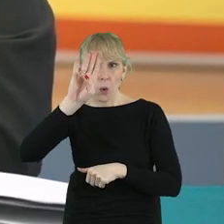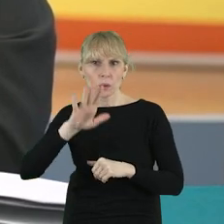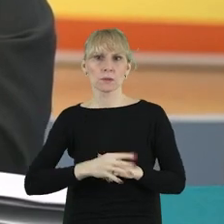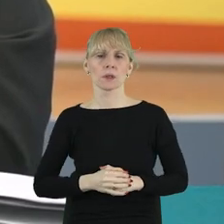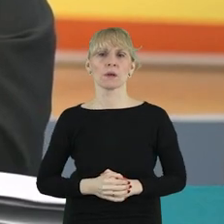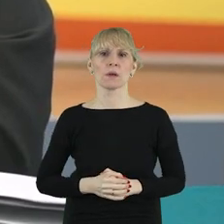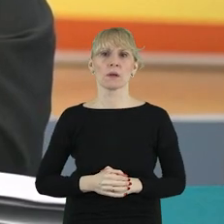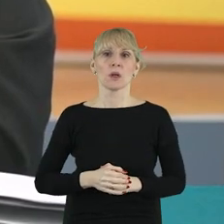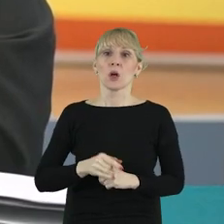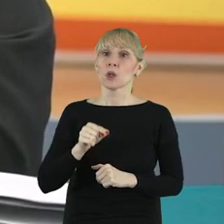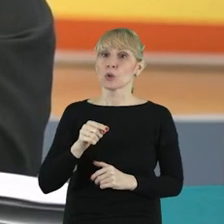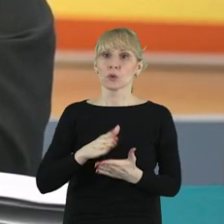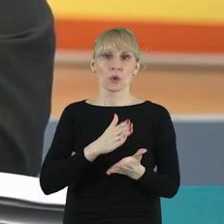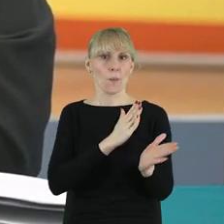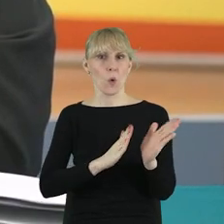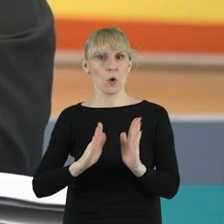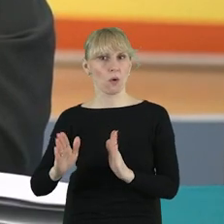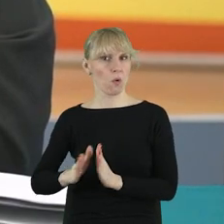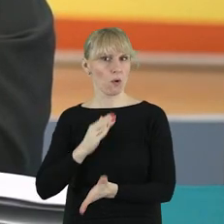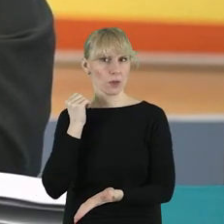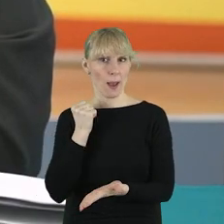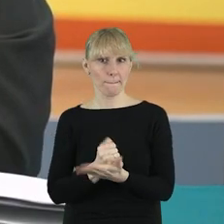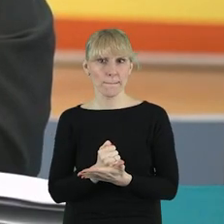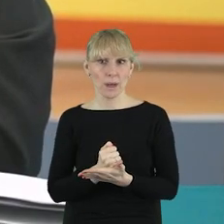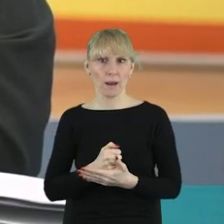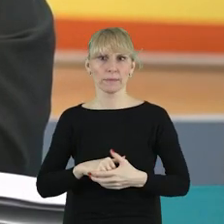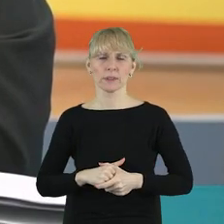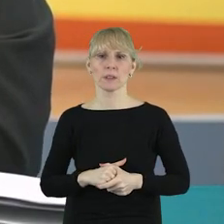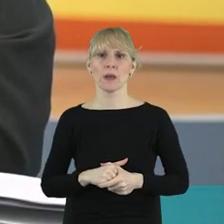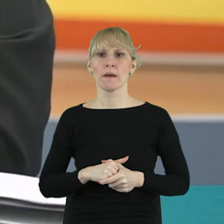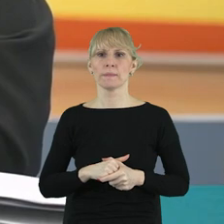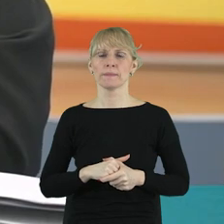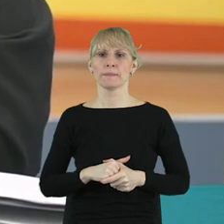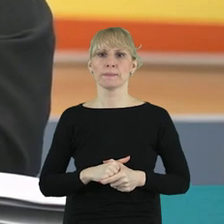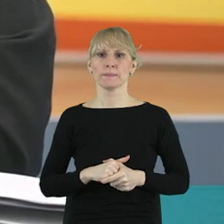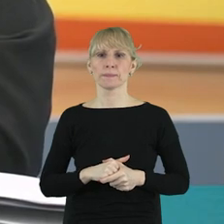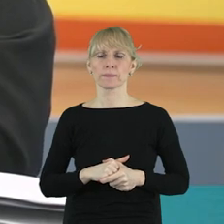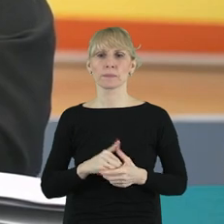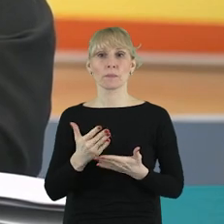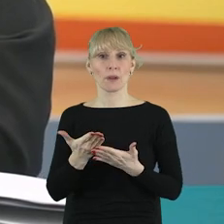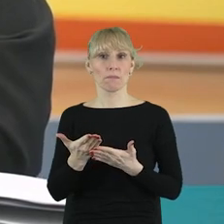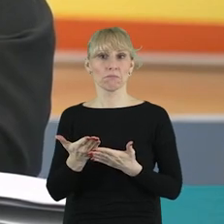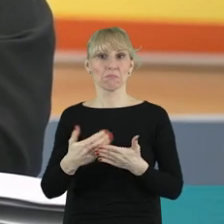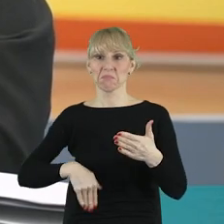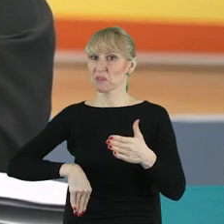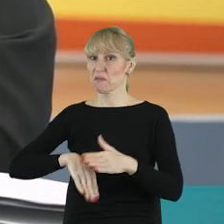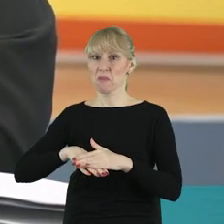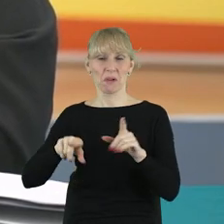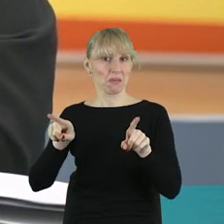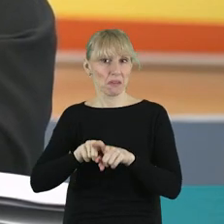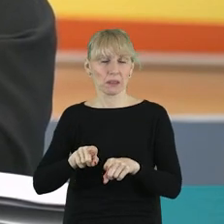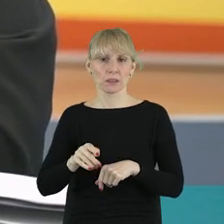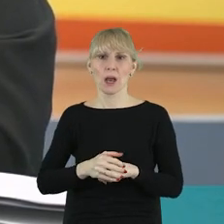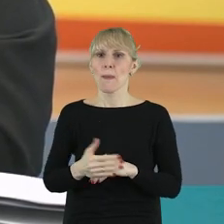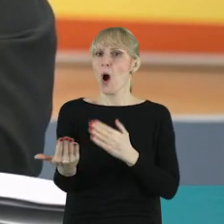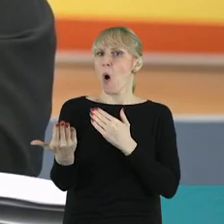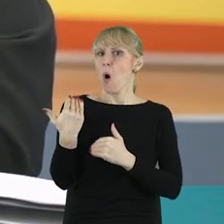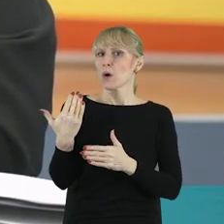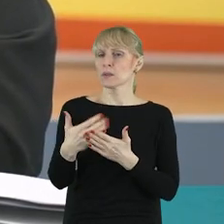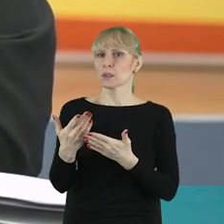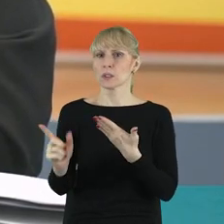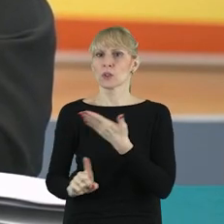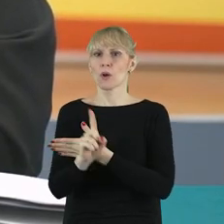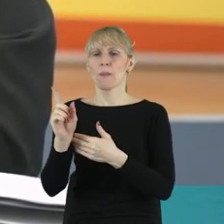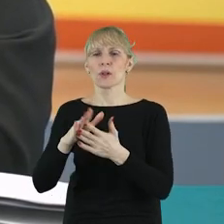To tak gwoli ścisłości. Osoby, które były ostatnio dopuszczone do dyskusji, to byli autorzy petycji. Zgodnie z ustawą, autorzy petycji,